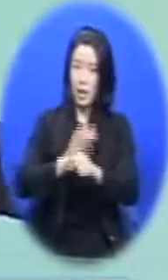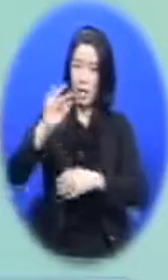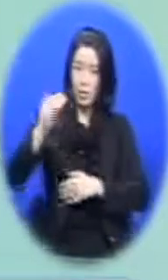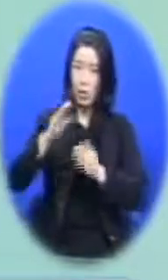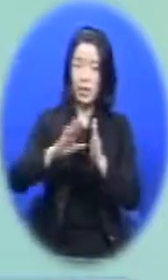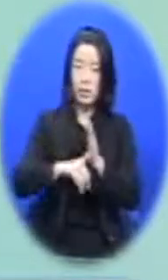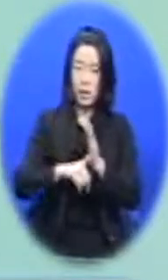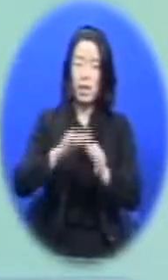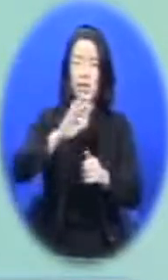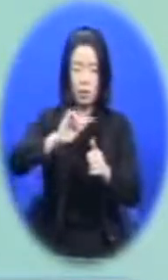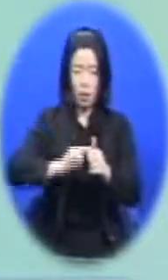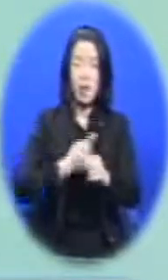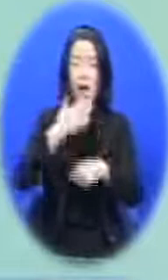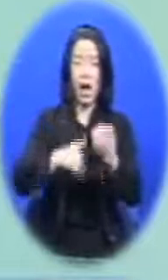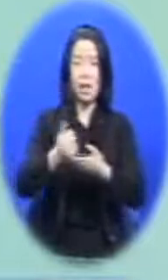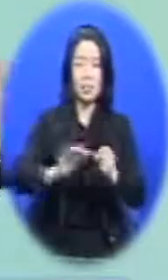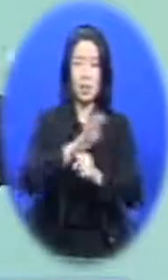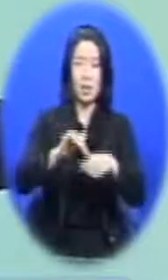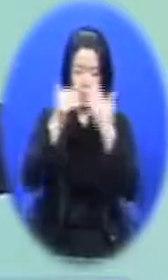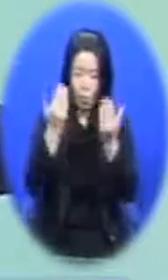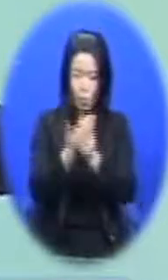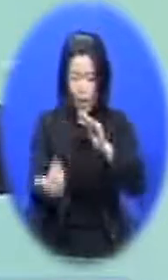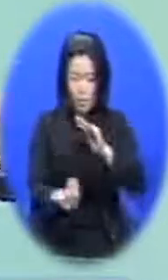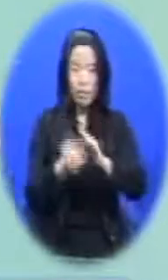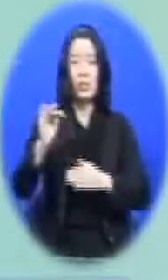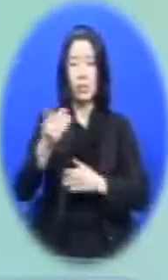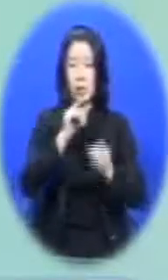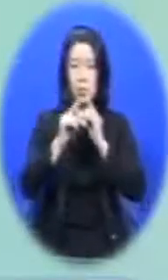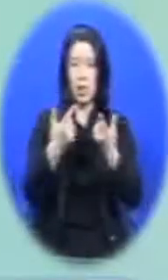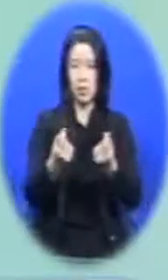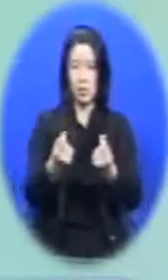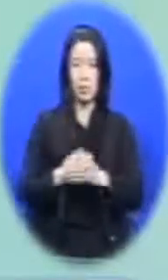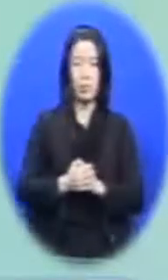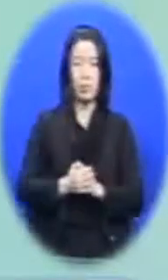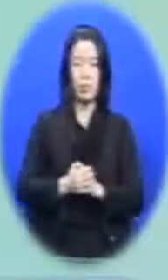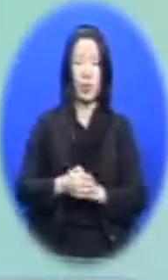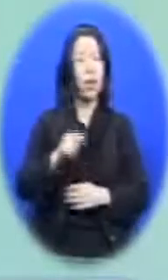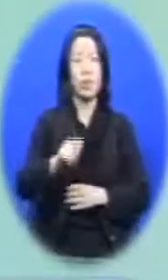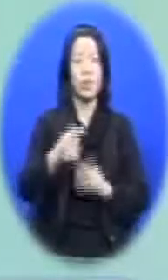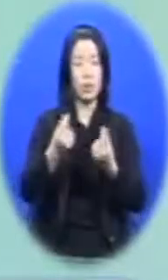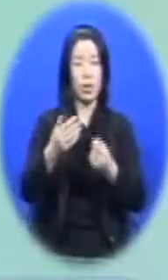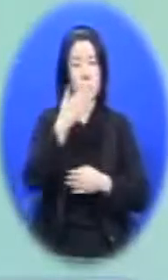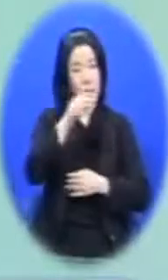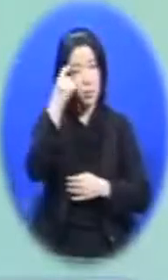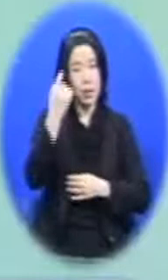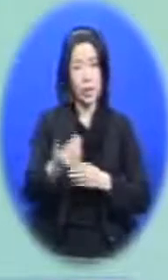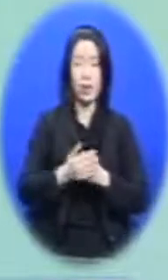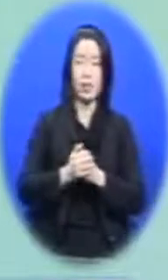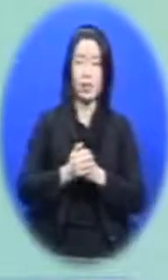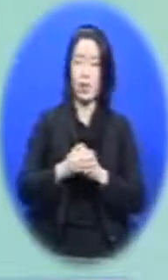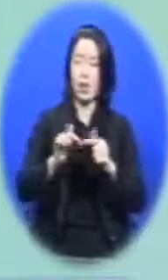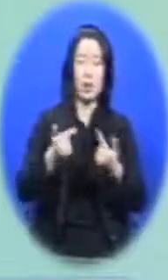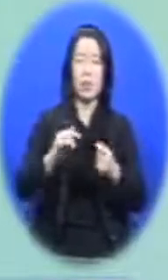될 때, 비로소 하나님의 사랑이 완성되었다는 거예요. 그렇게 할 수 있을까요?